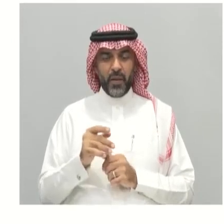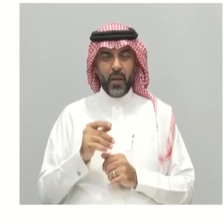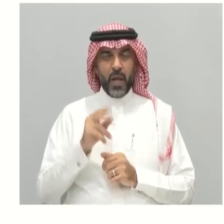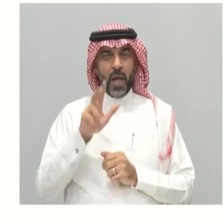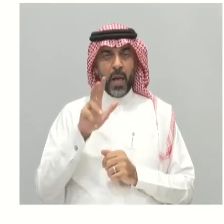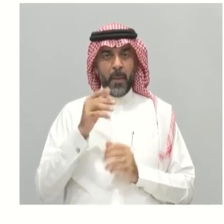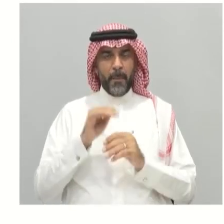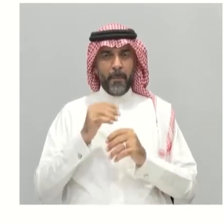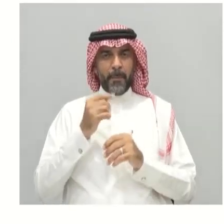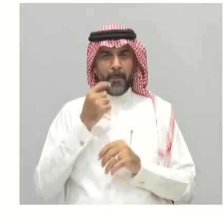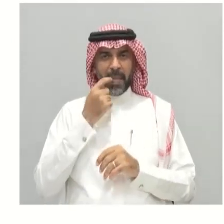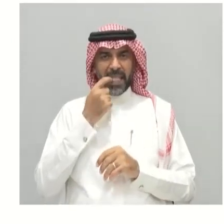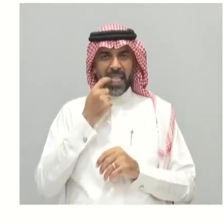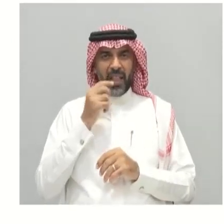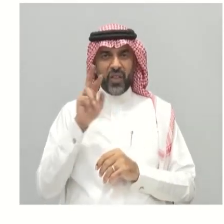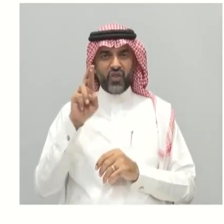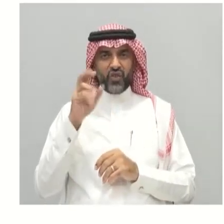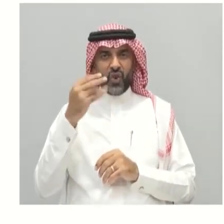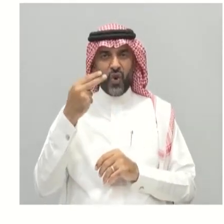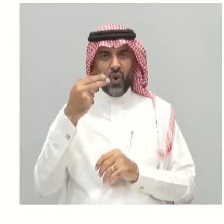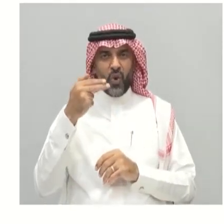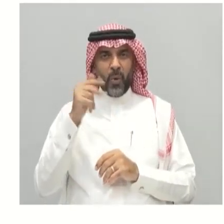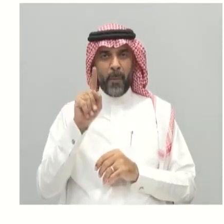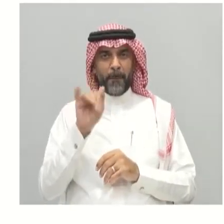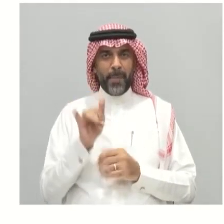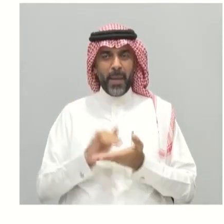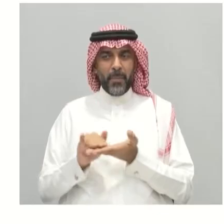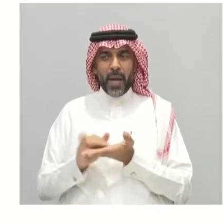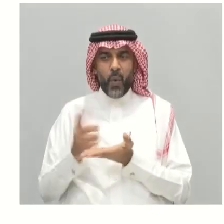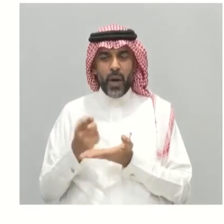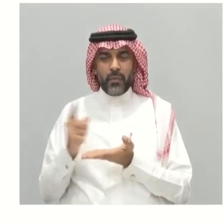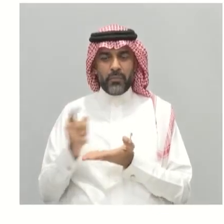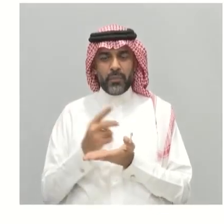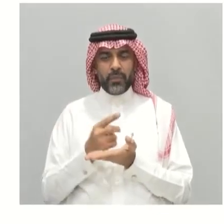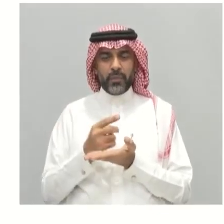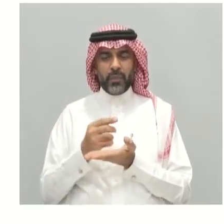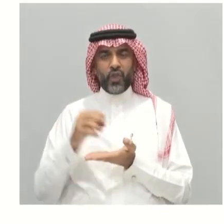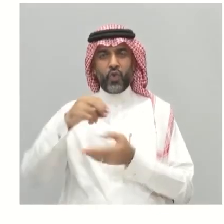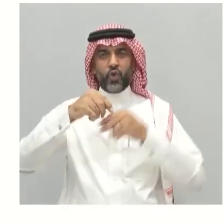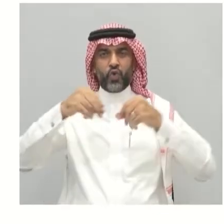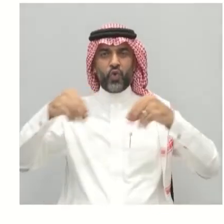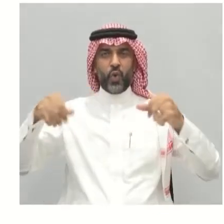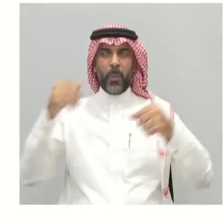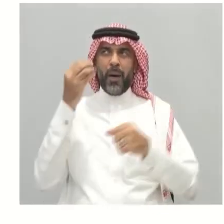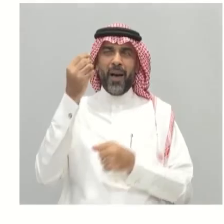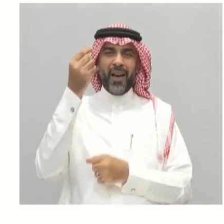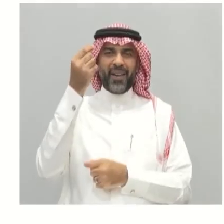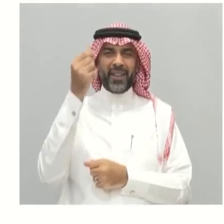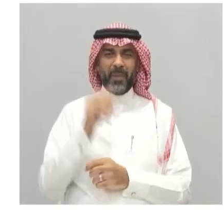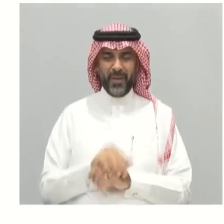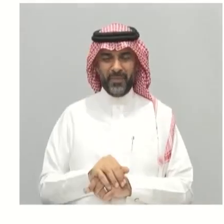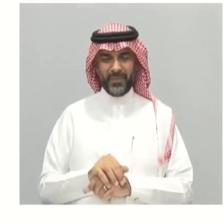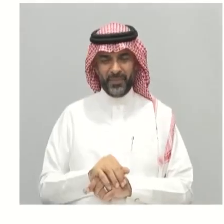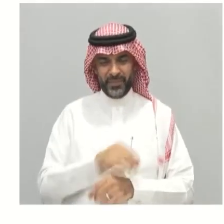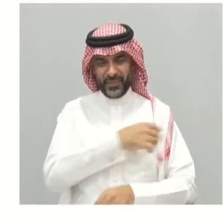يفضل بياض الزغبي بيئه الصخور الرمل الجاف التربه الرطبه المحيط اذا الاجابه الصحيحه هي التربه